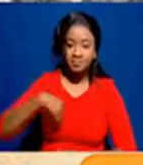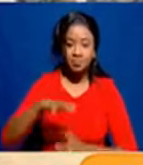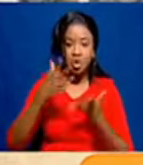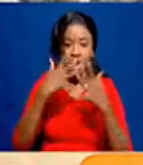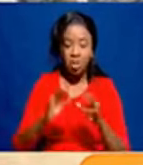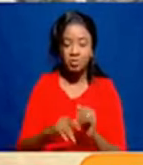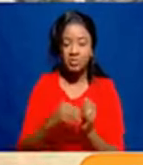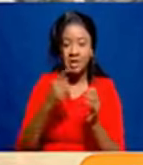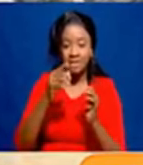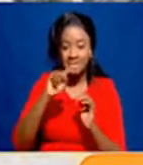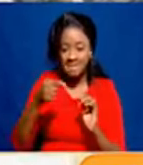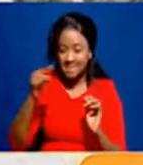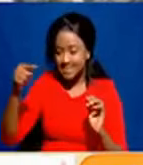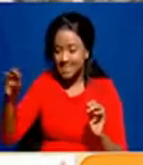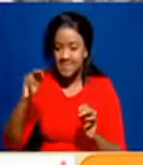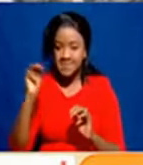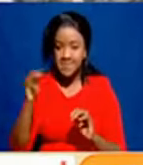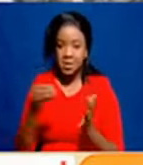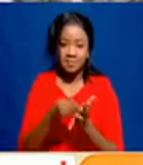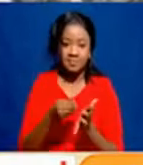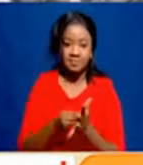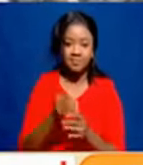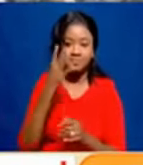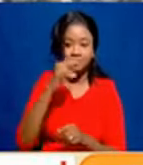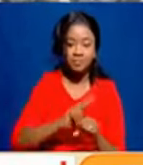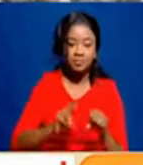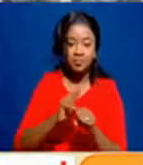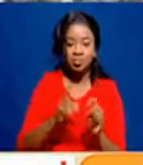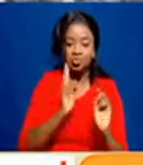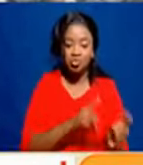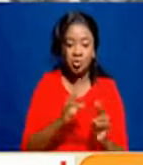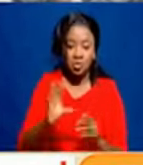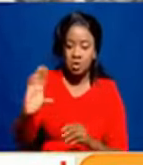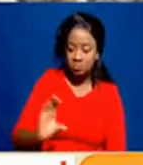milioni za pesa kutumia manual